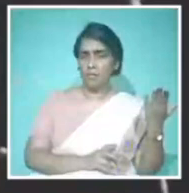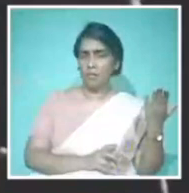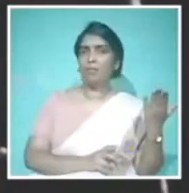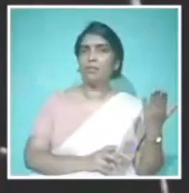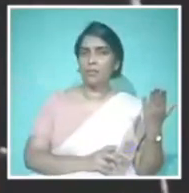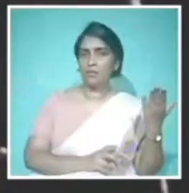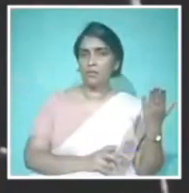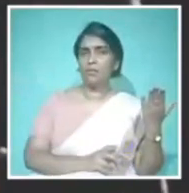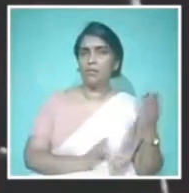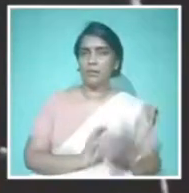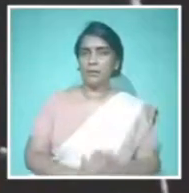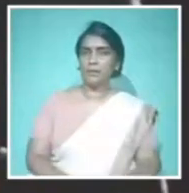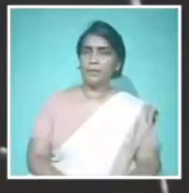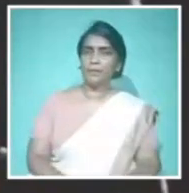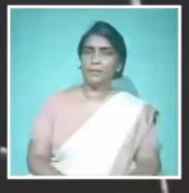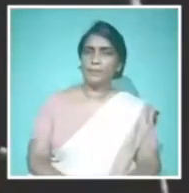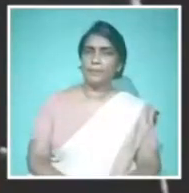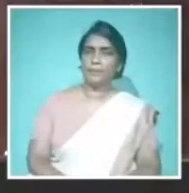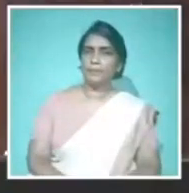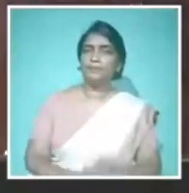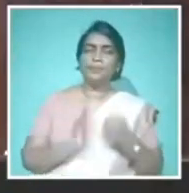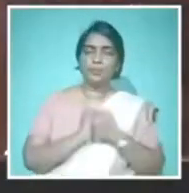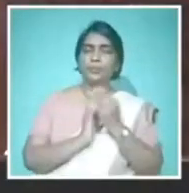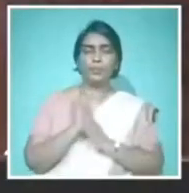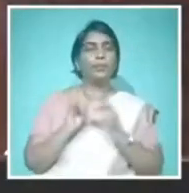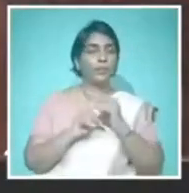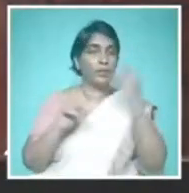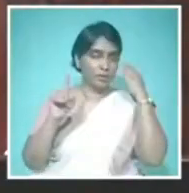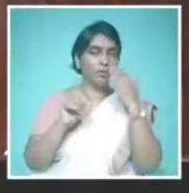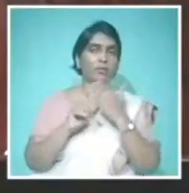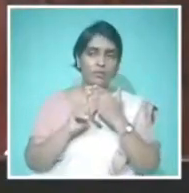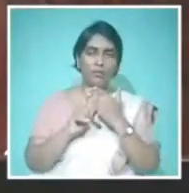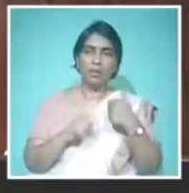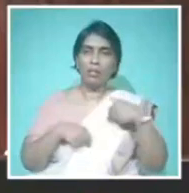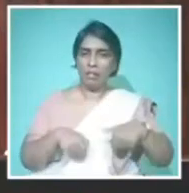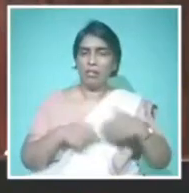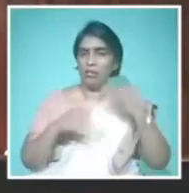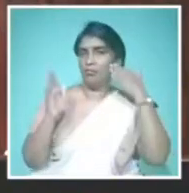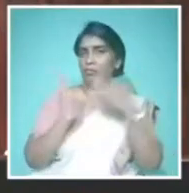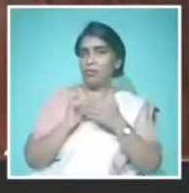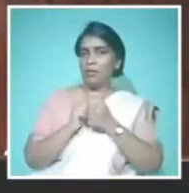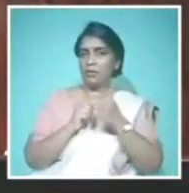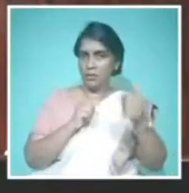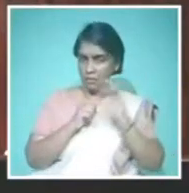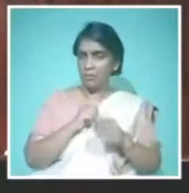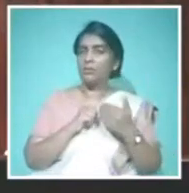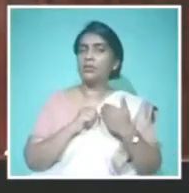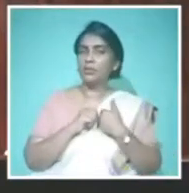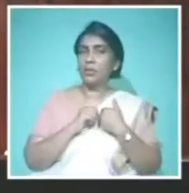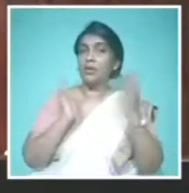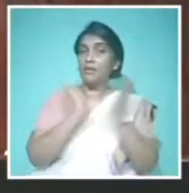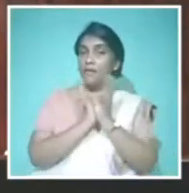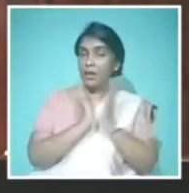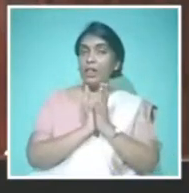ගරු මහින්තමර වීරමෙතුම ගරු මන්තුමා කියෝ කාරණා සම්බන්ධව අපි දැන්ටමත් අවධානය යොමු කරලා තියෙන්නේ වන